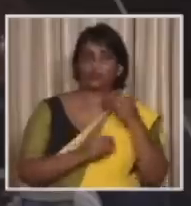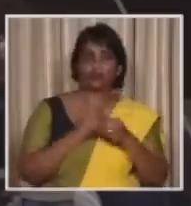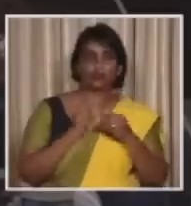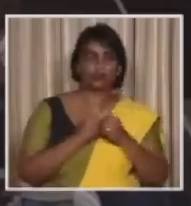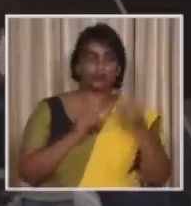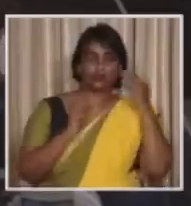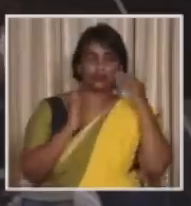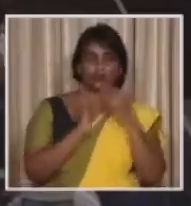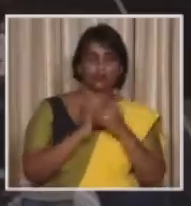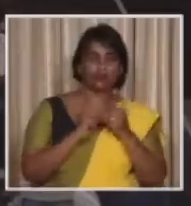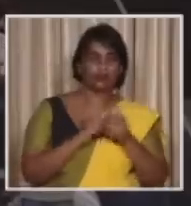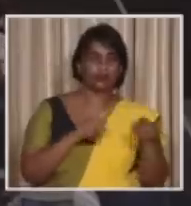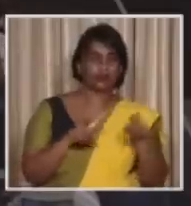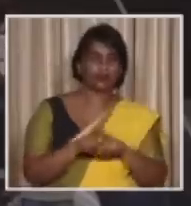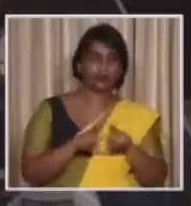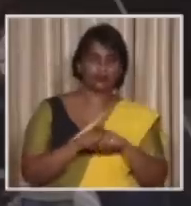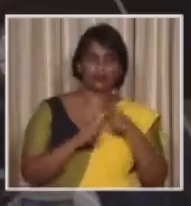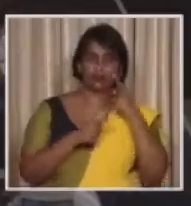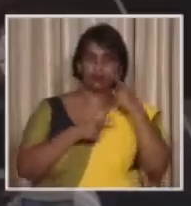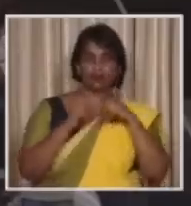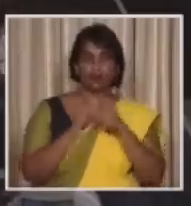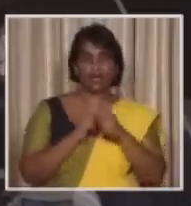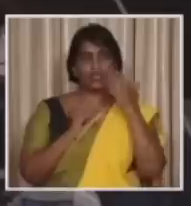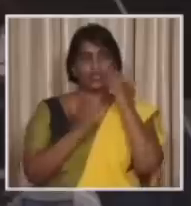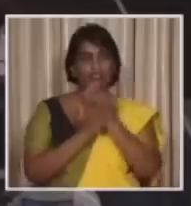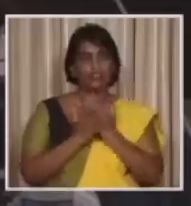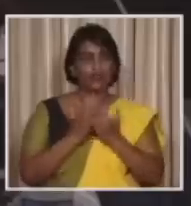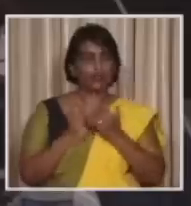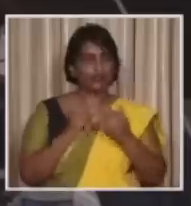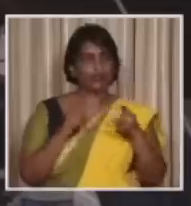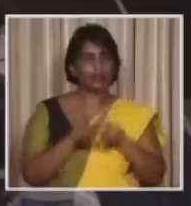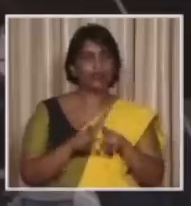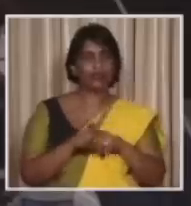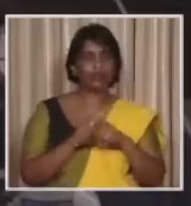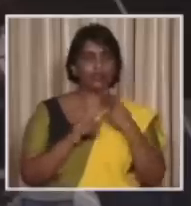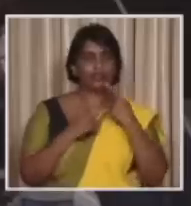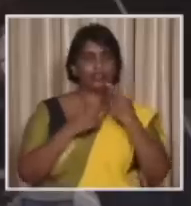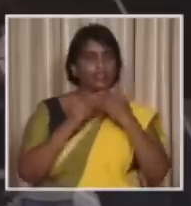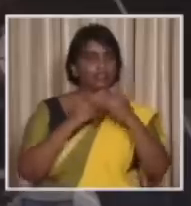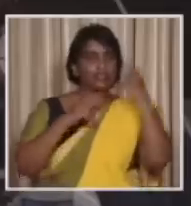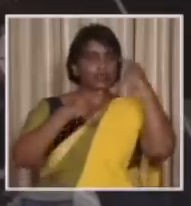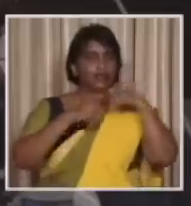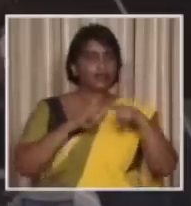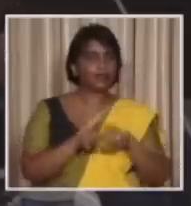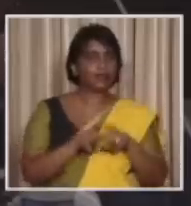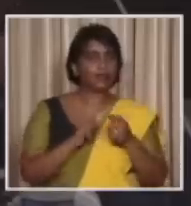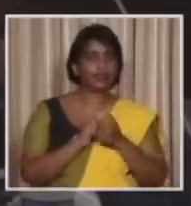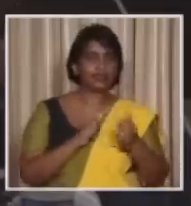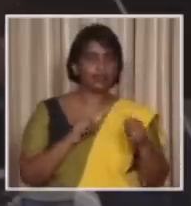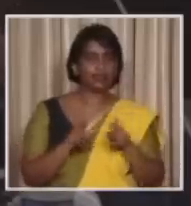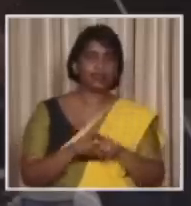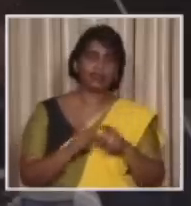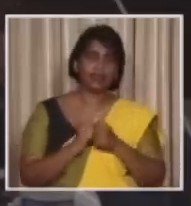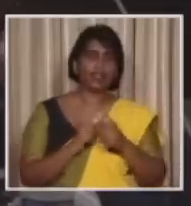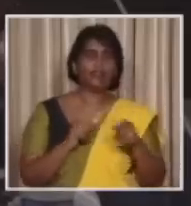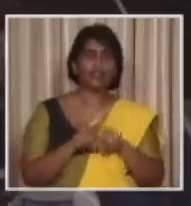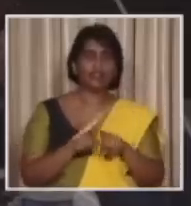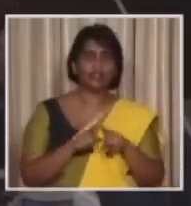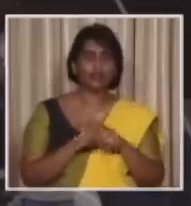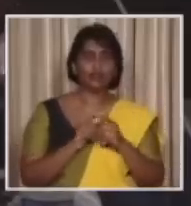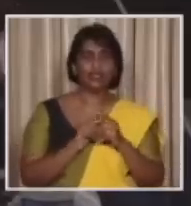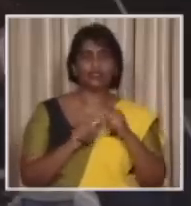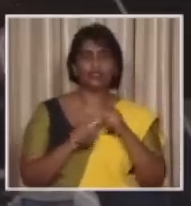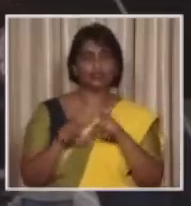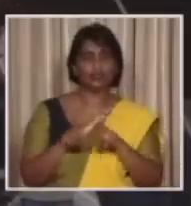ශක්තිමත් වෙලා නෙමෙයි. මේ වෙච්ච අර්බුදයේ යම්තම් පියව ගන්න පැලස්තරයක් ඇවිල්ලා තියෙනවා පමණයි. ඒ නිසා